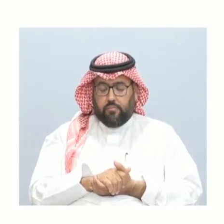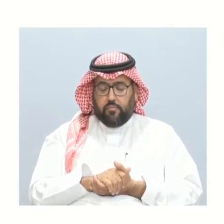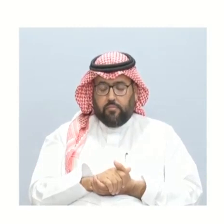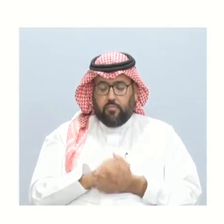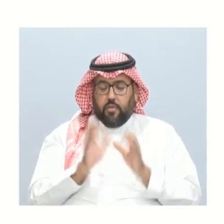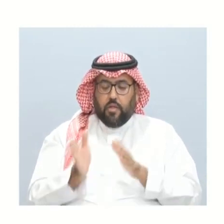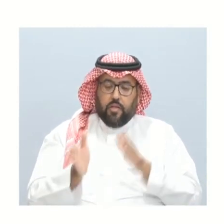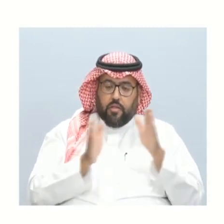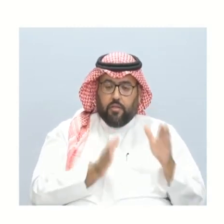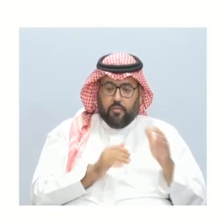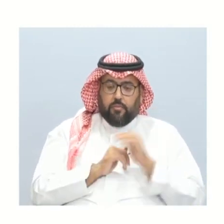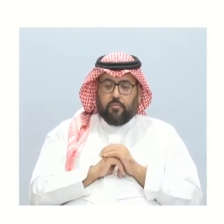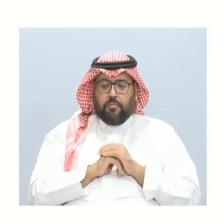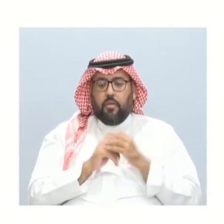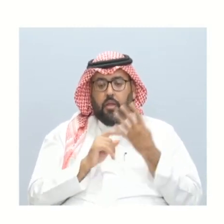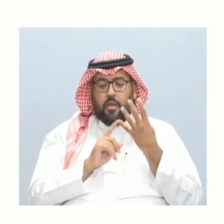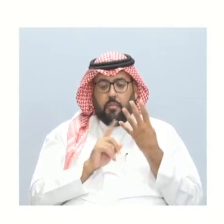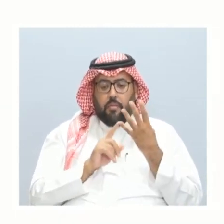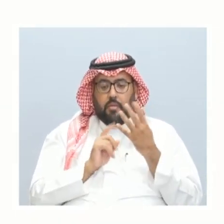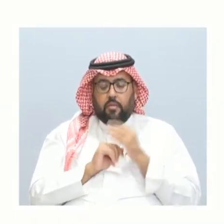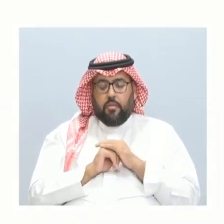ننتقل الى رابعا